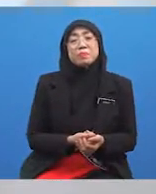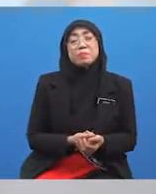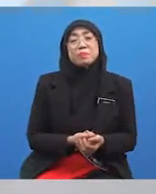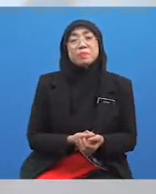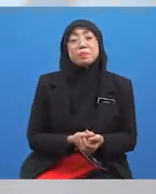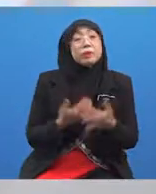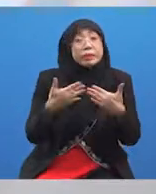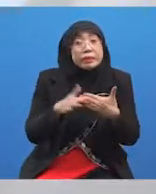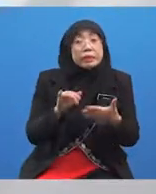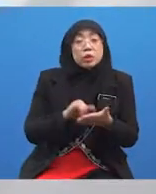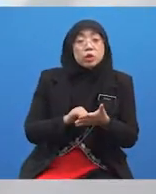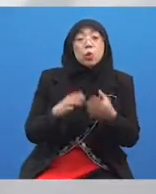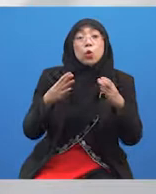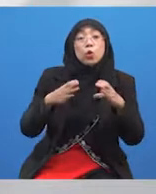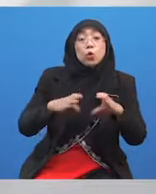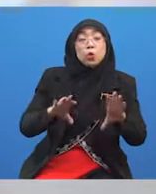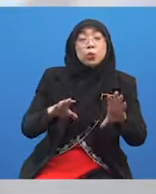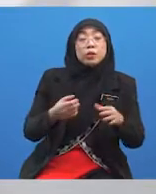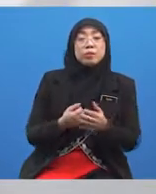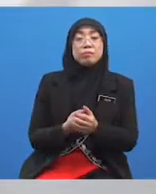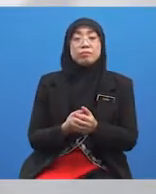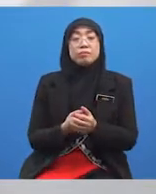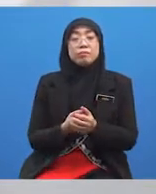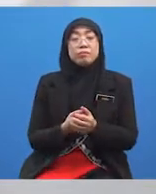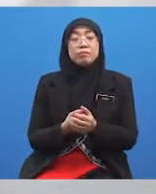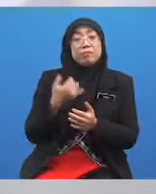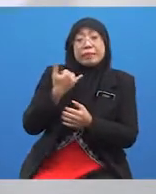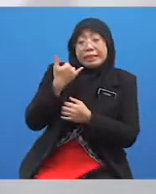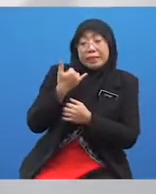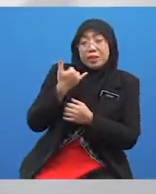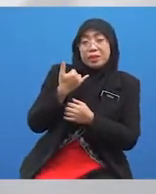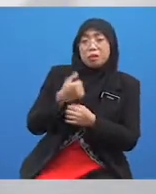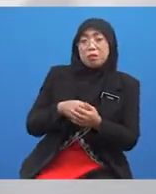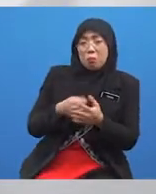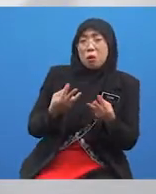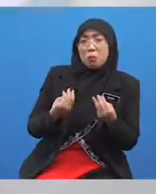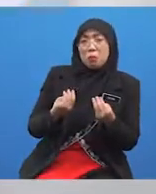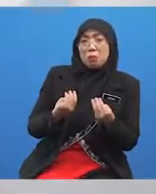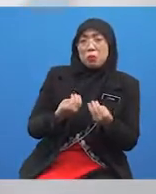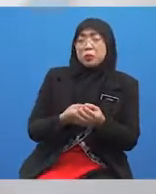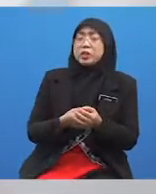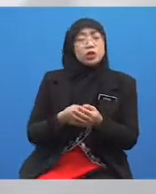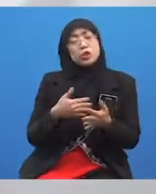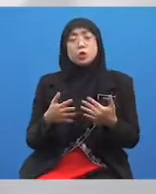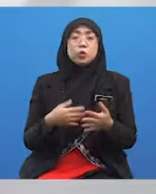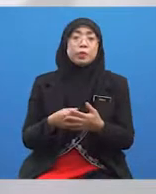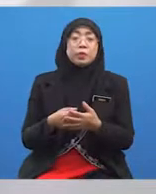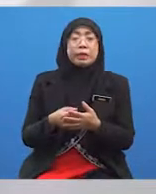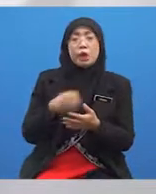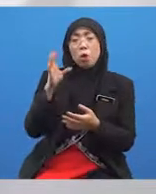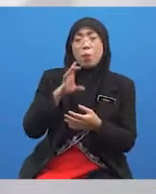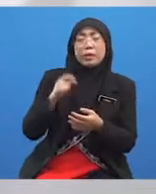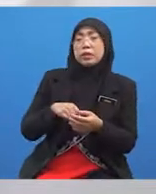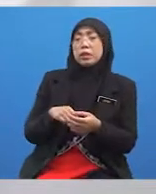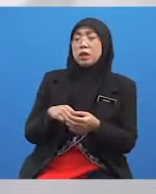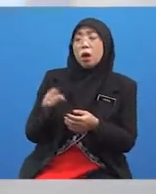Proses keempat, mencuba. Mengenal pasti produk dan mencuba produk dalam skala yang kecil untuk mencari nilai produk